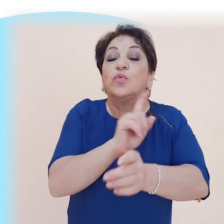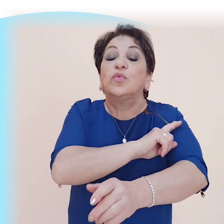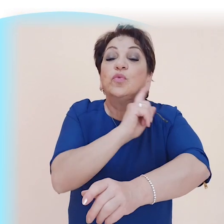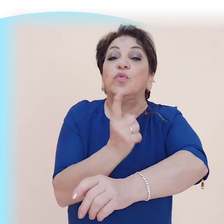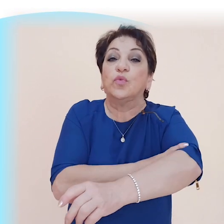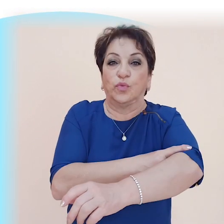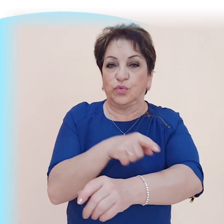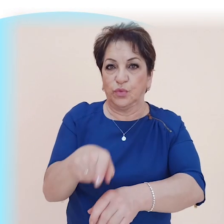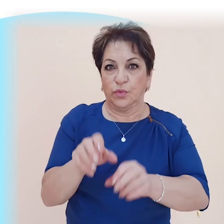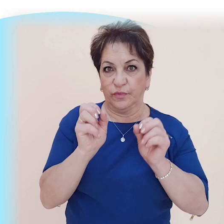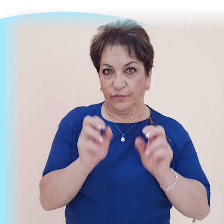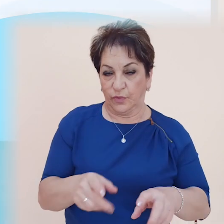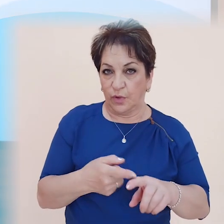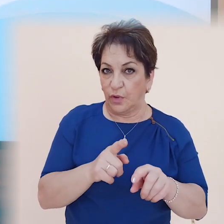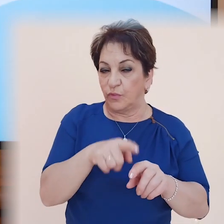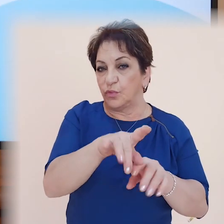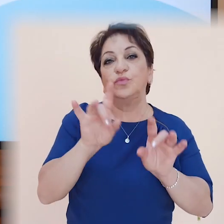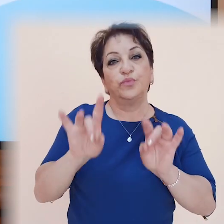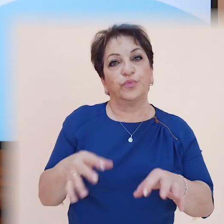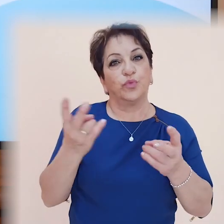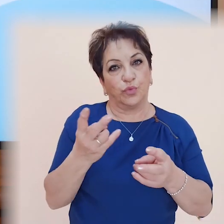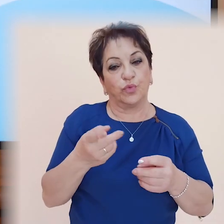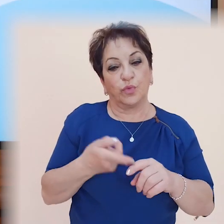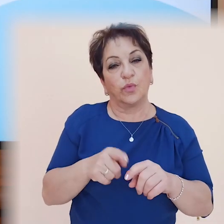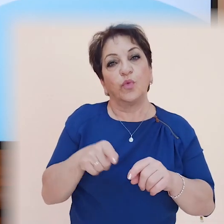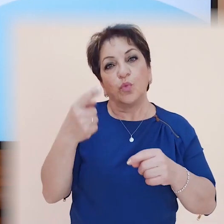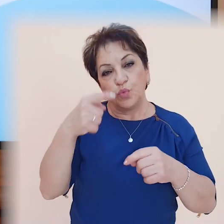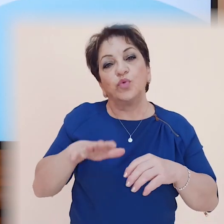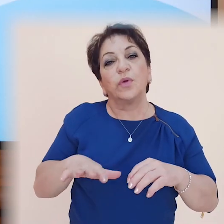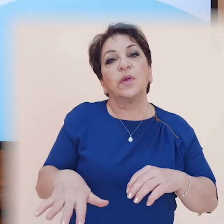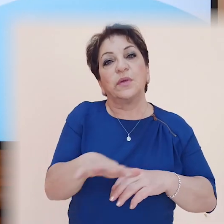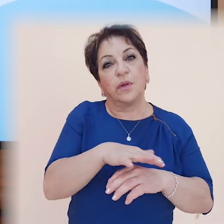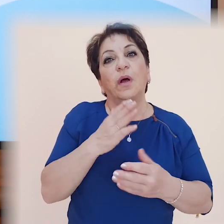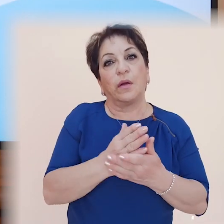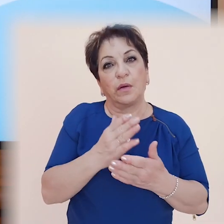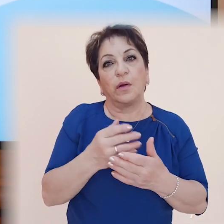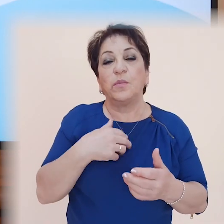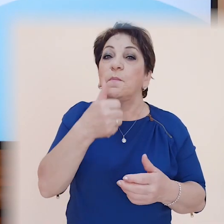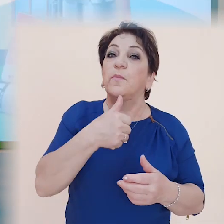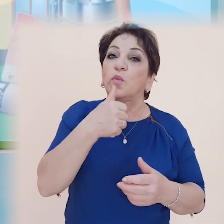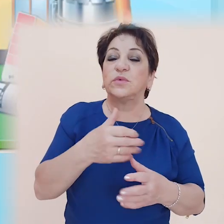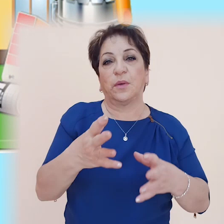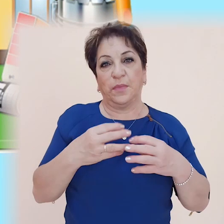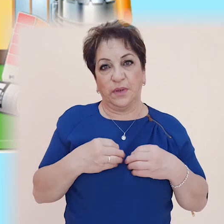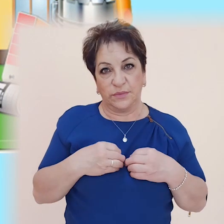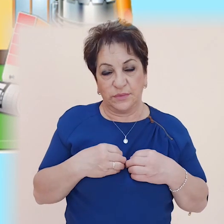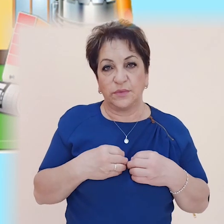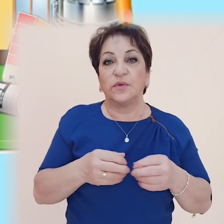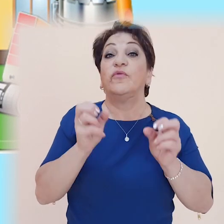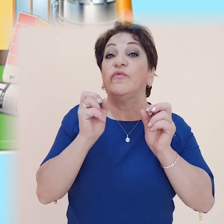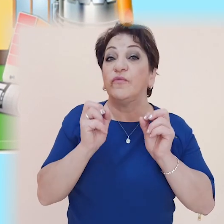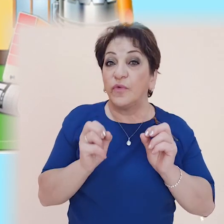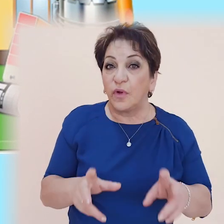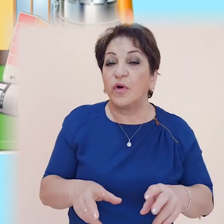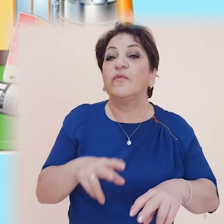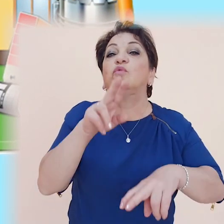էլեկտրական հոսանք կա։ Մեր շրջապատում վտանգավոր այլ տեղերել կան։ Եկեք պարսենք միասին։ Վտանգավոր